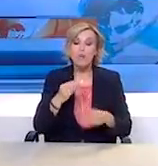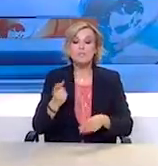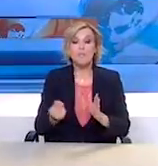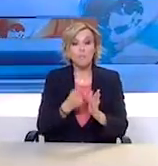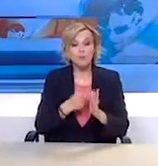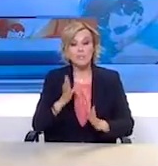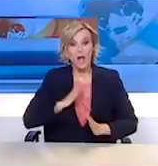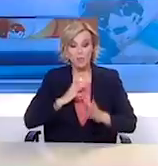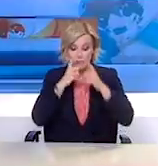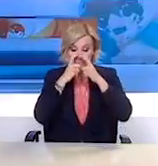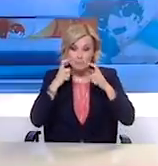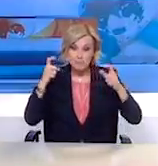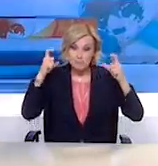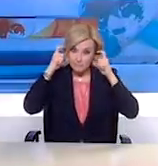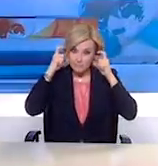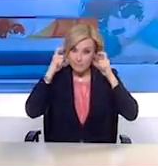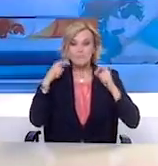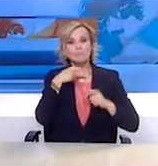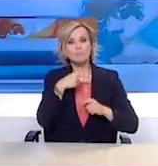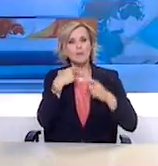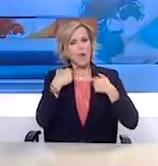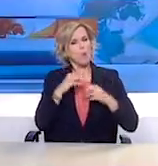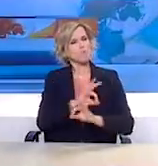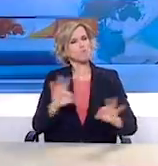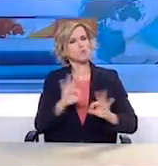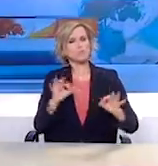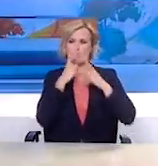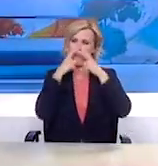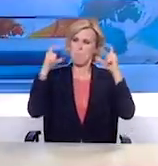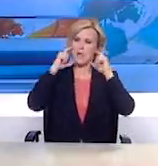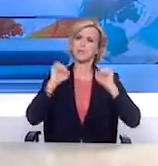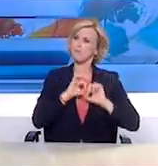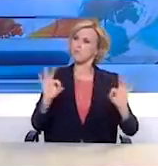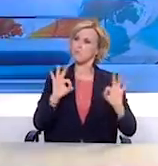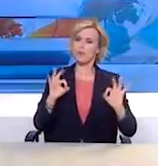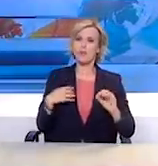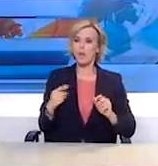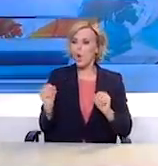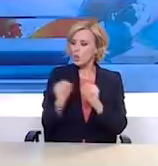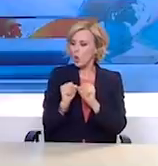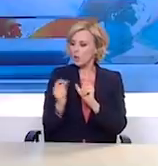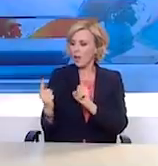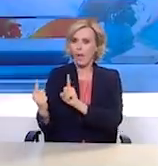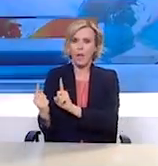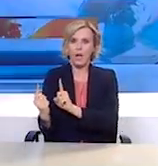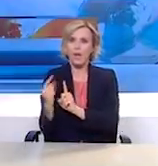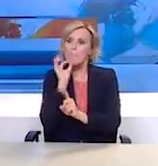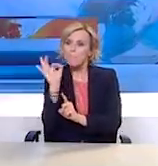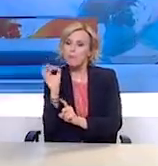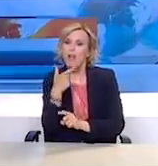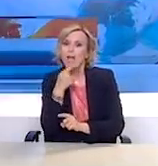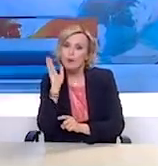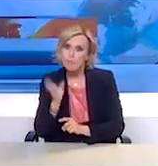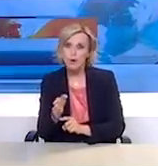υγιείς, καθώς και η ψευδής αίσθηση ασφάλειας, η οποία μπορεί να οδηγήσει σε λάθος συμπεριφορές σχετικά με την τήρηση πιο σημαντικών